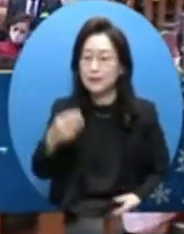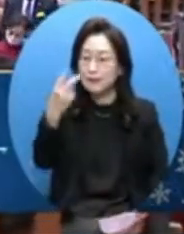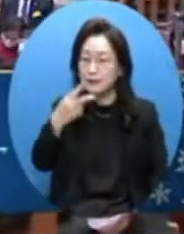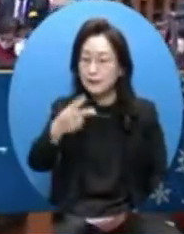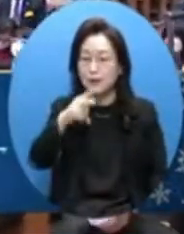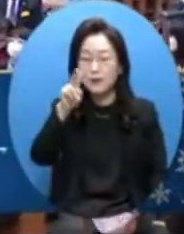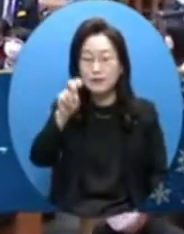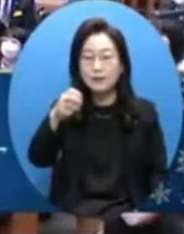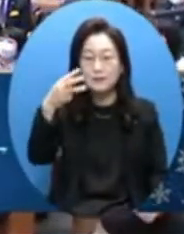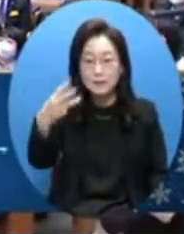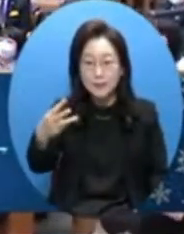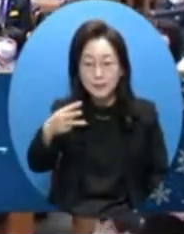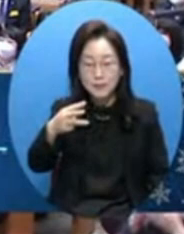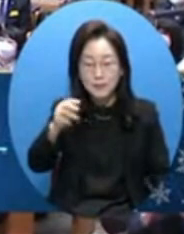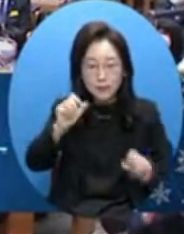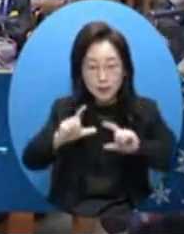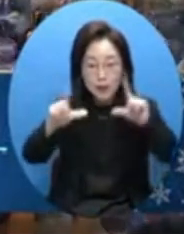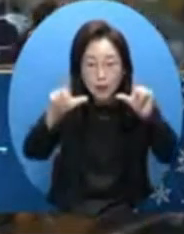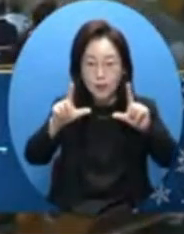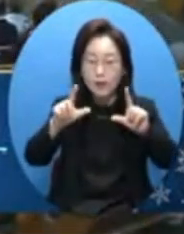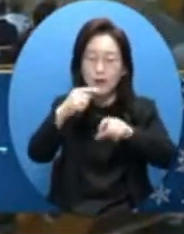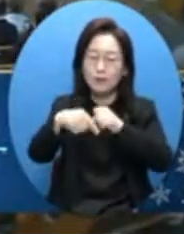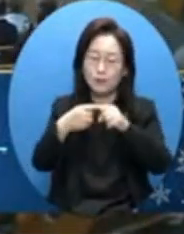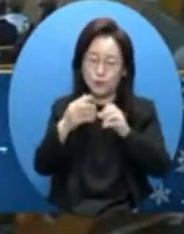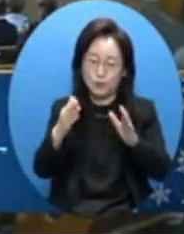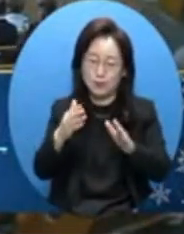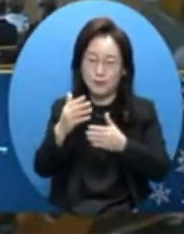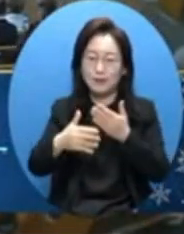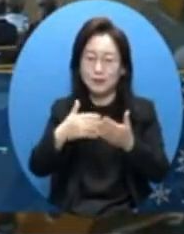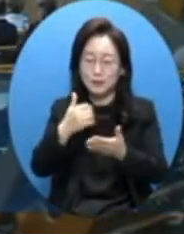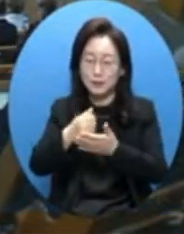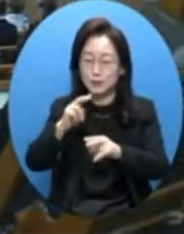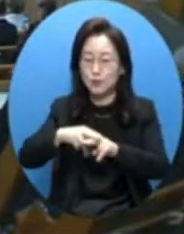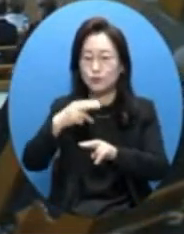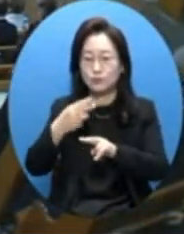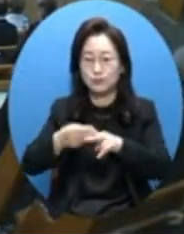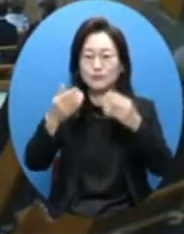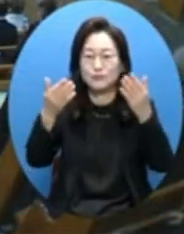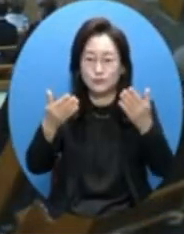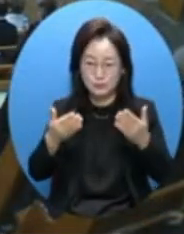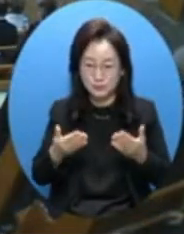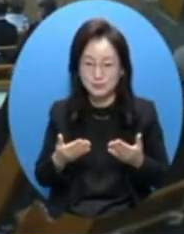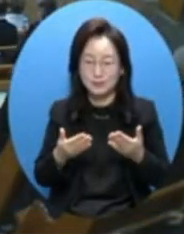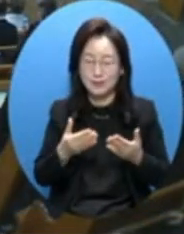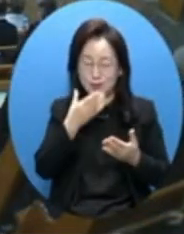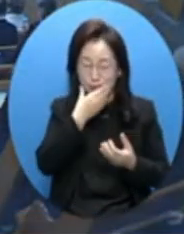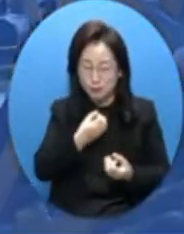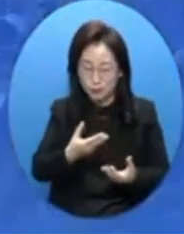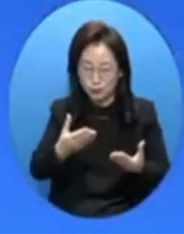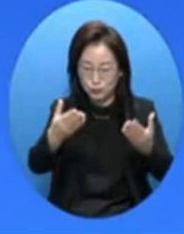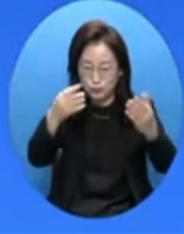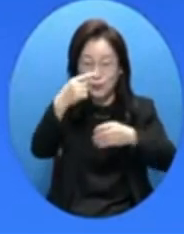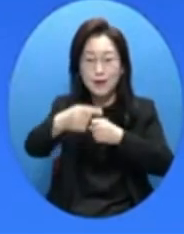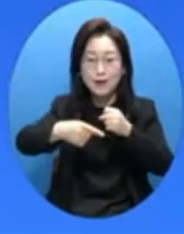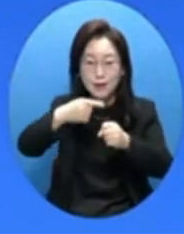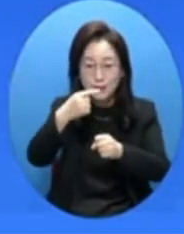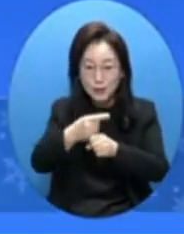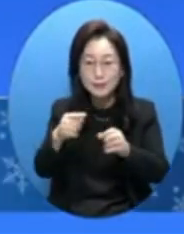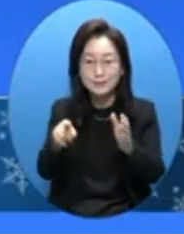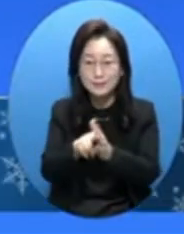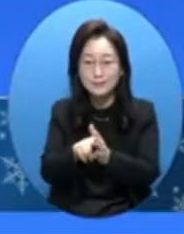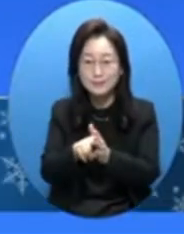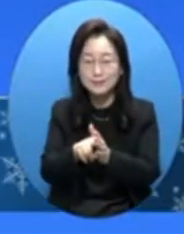2023년은 하나님께서 우리에게 선물로 주신 축복의 한 해입니다